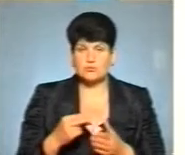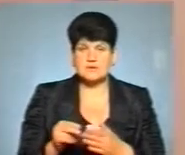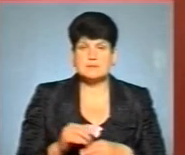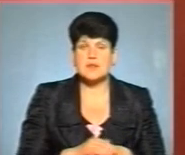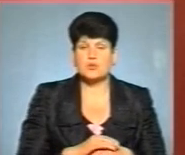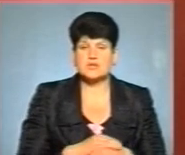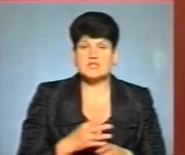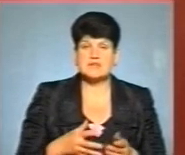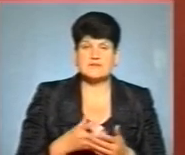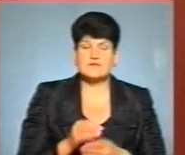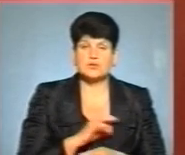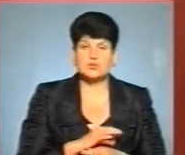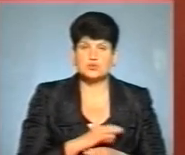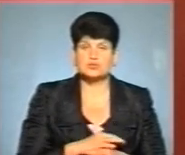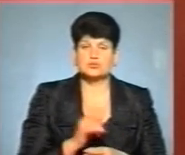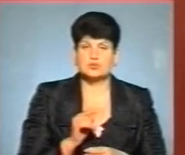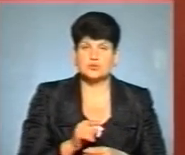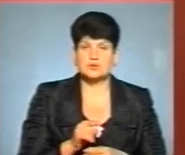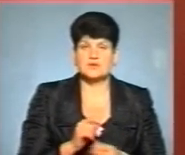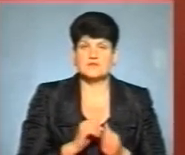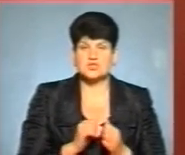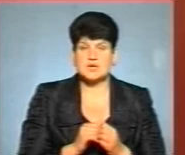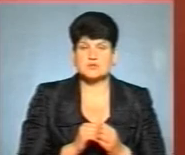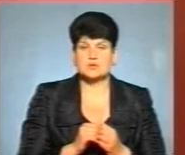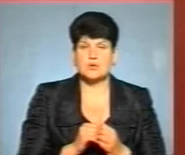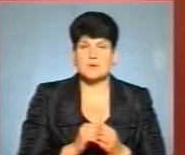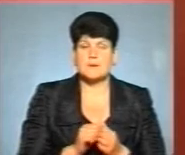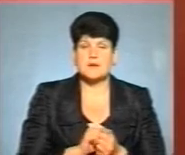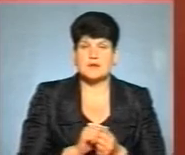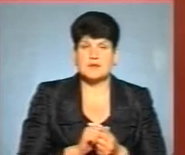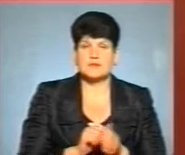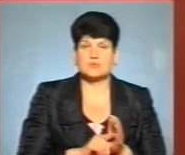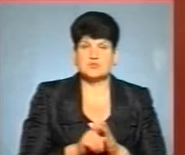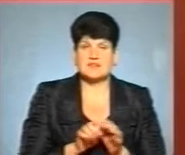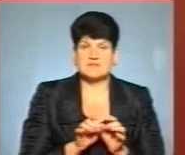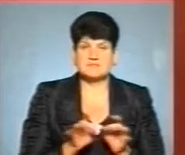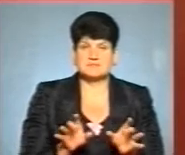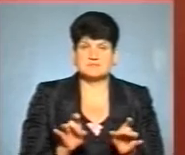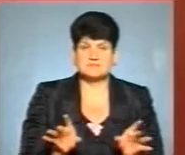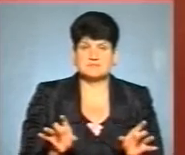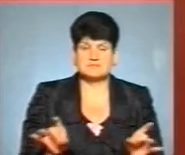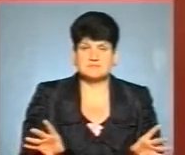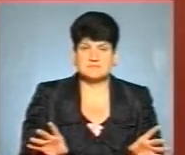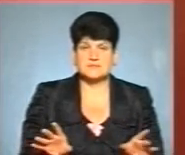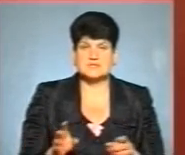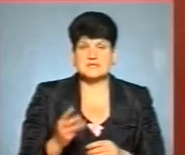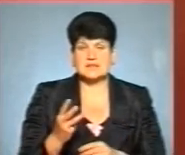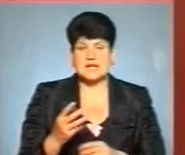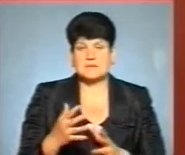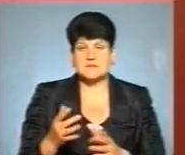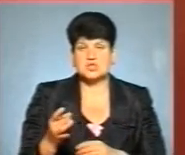і використовують доти, доки від частого прання не починають відвалюватися блискавки. Це може бути і